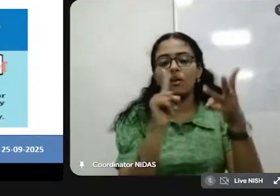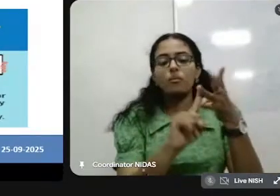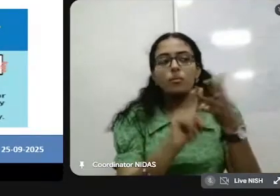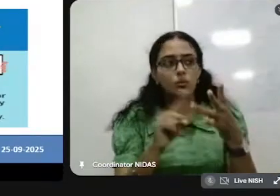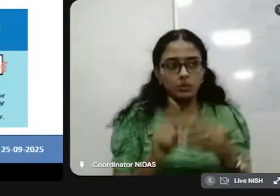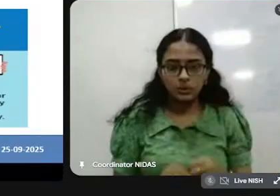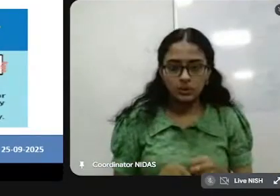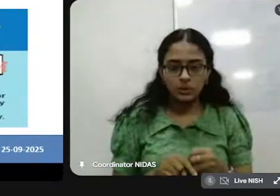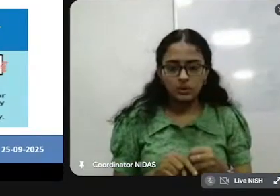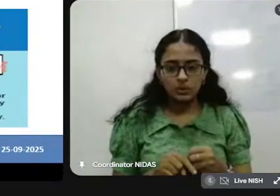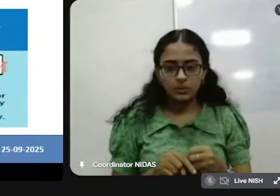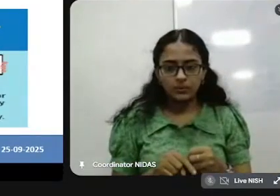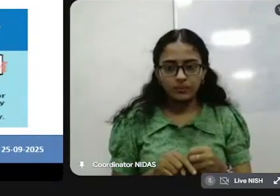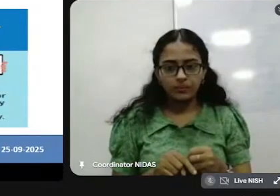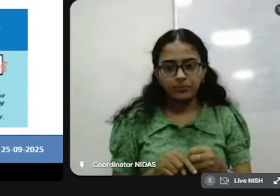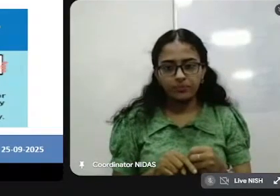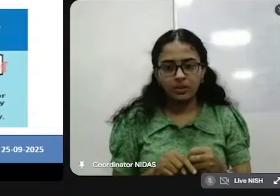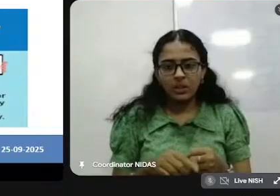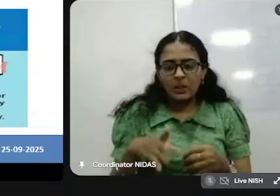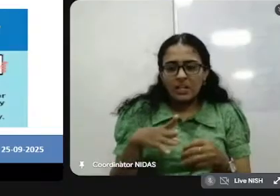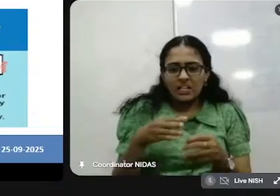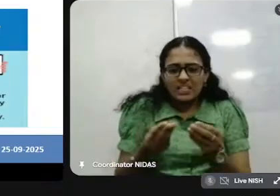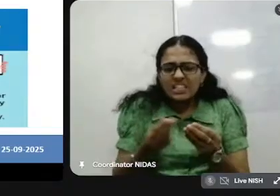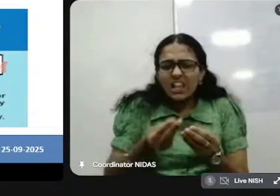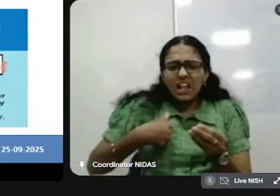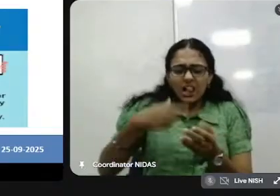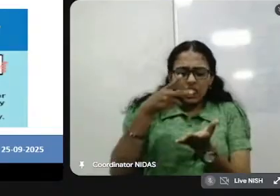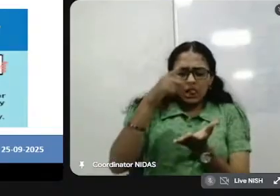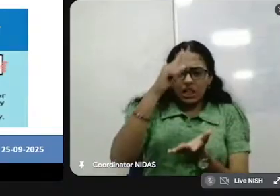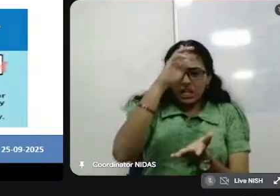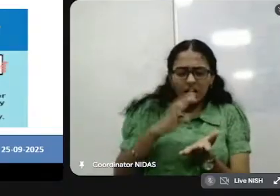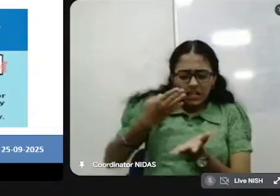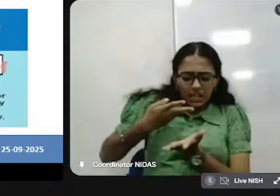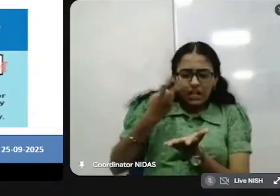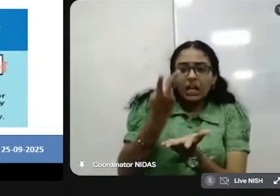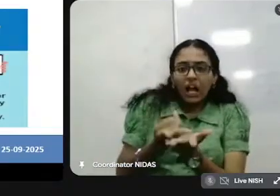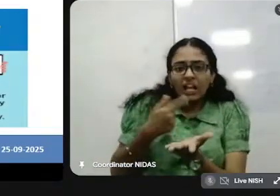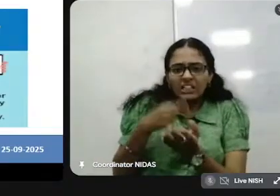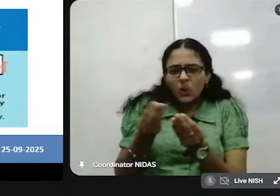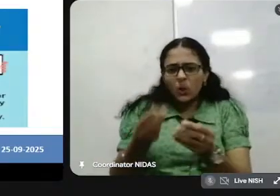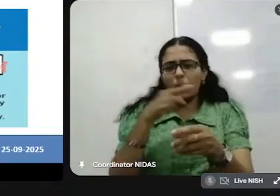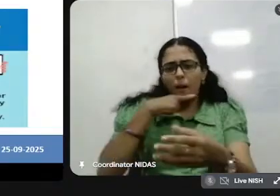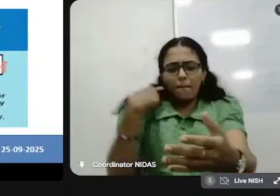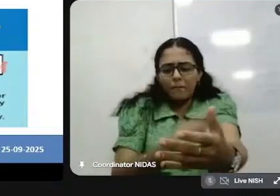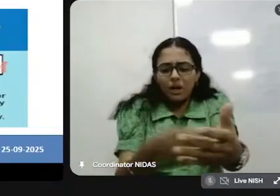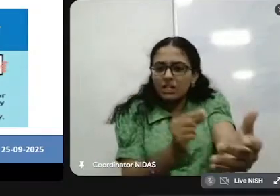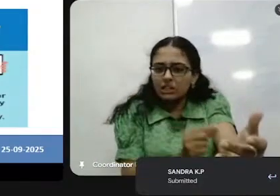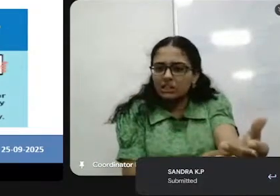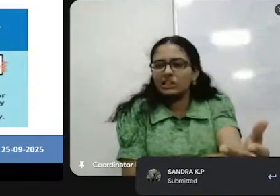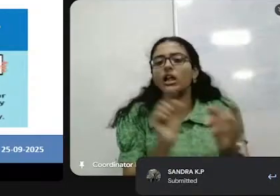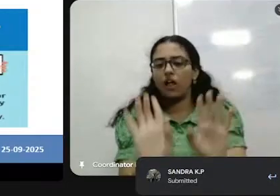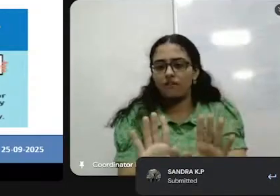അവസ്ഥ എന്ന് പറയുമ്പോൾ ഒരു മിനി സ്ട്രോക്ക് അവസ്ഥയാണ്, ചെറിയ രീതിയിൽ രക്തം കട്ടപിടിക്കുന്ന അവസ്ഥയാണ്. ഇതിൽ ആദ്യത്തെ